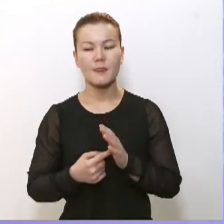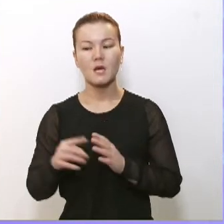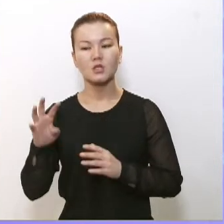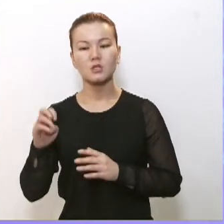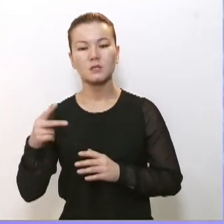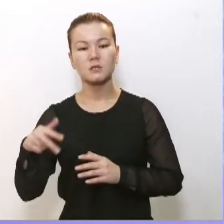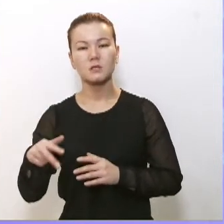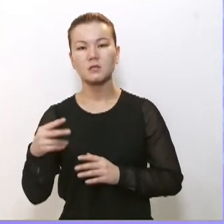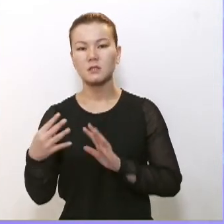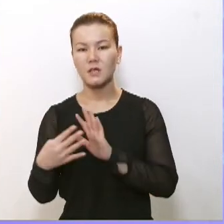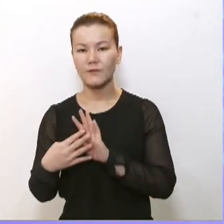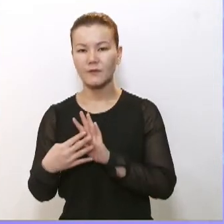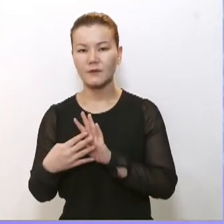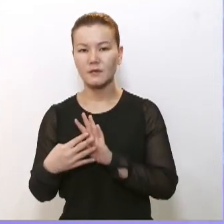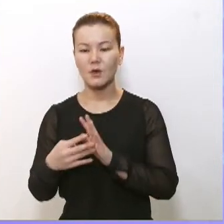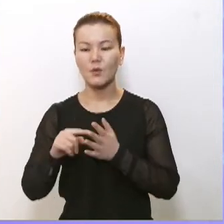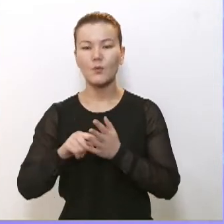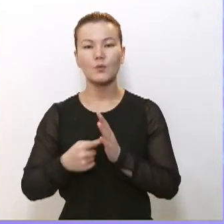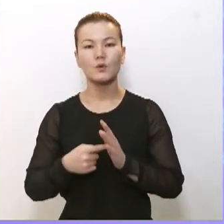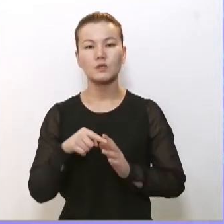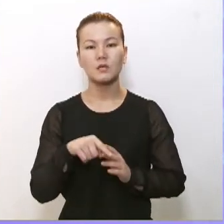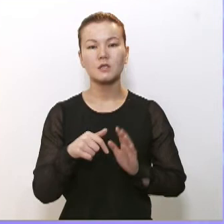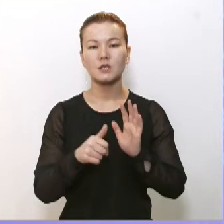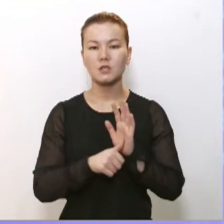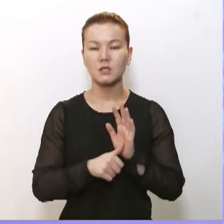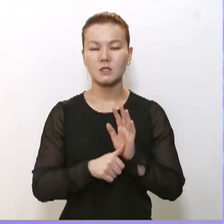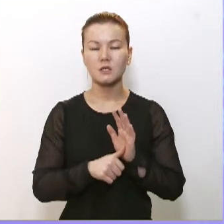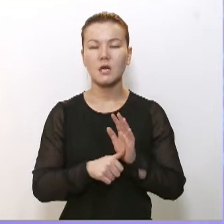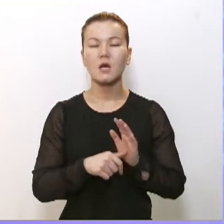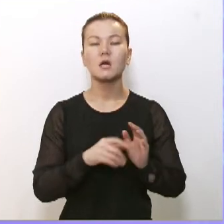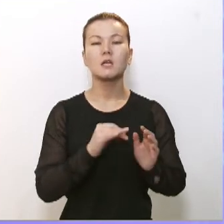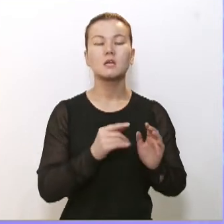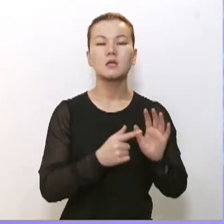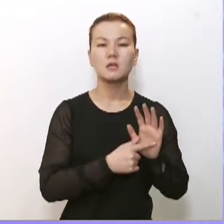439 на 6 и на 7